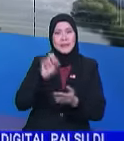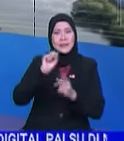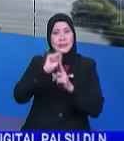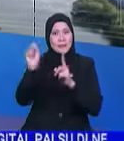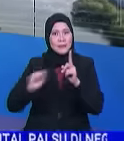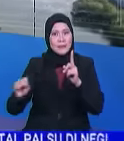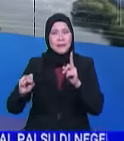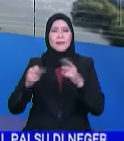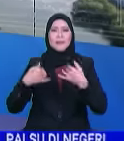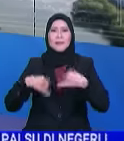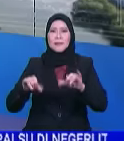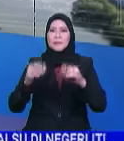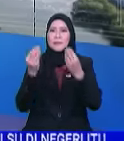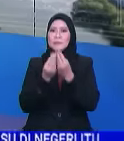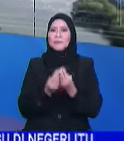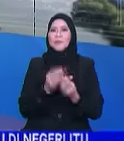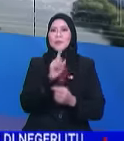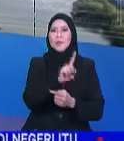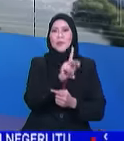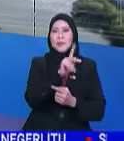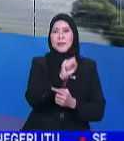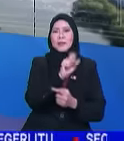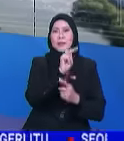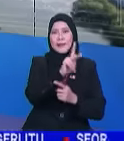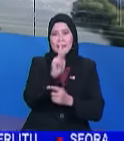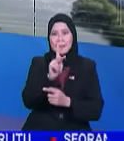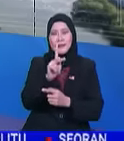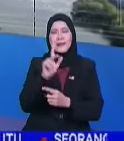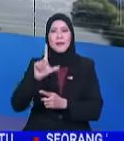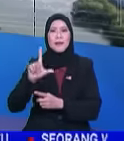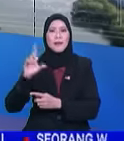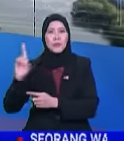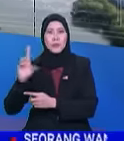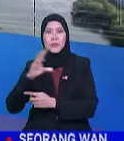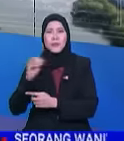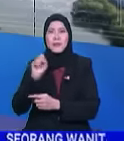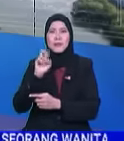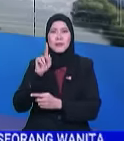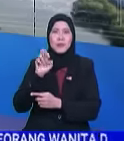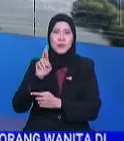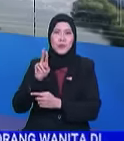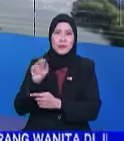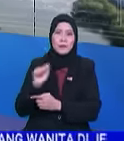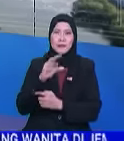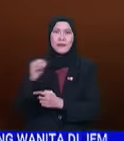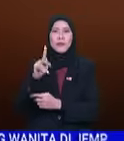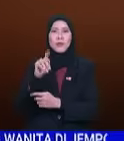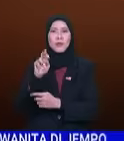Sandakan dan masing-masing 1 kes di Kota Kinabalu, Ladatu, Semporna dan Kuala Penyu.